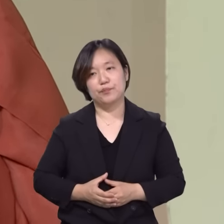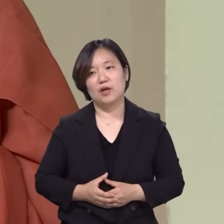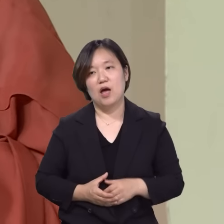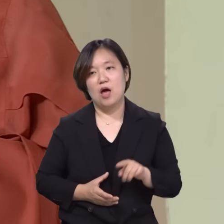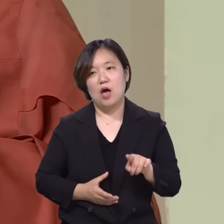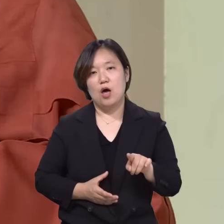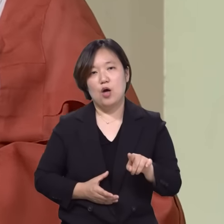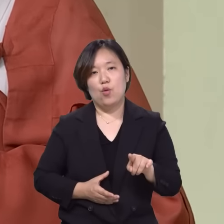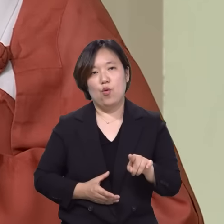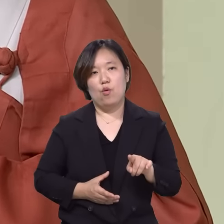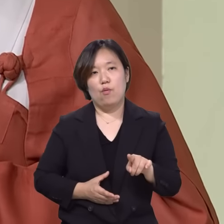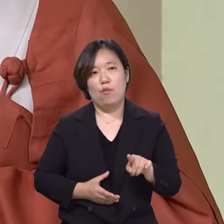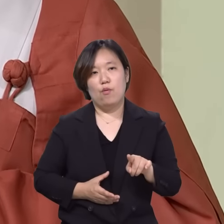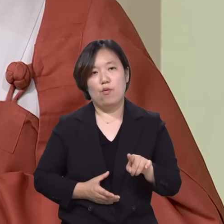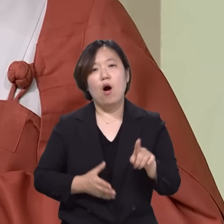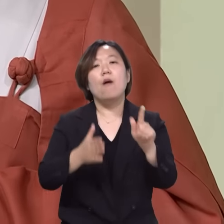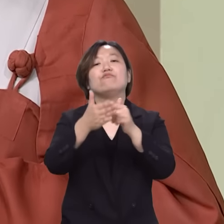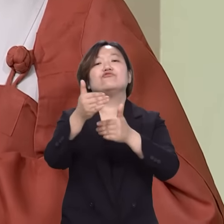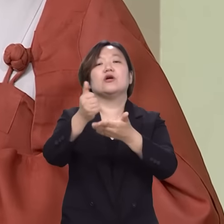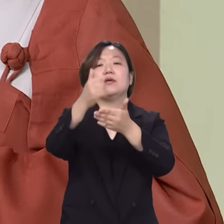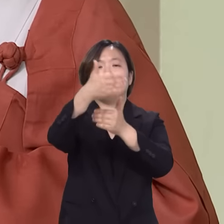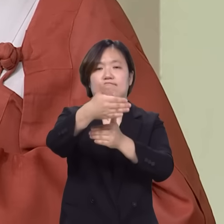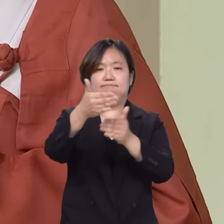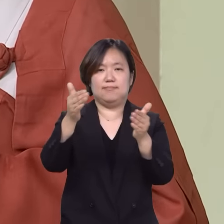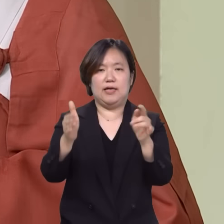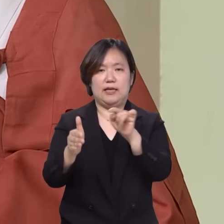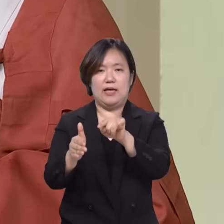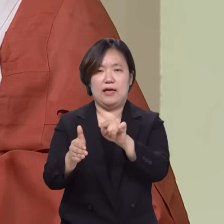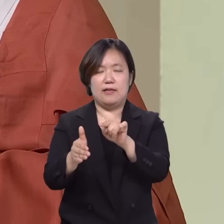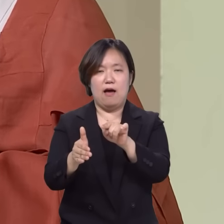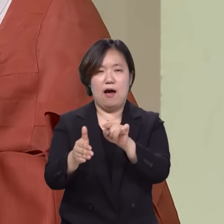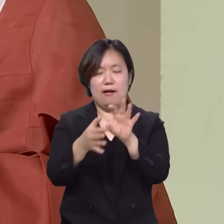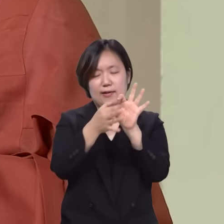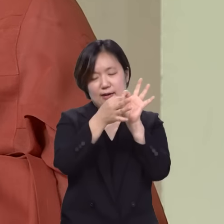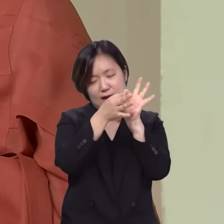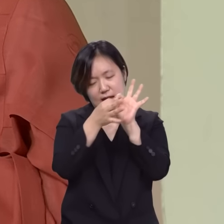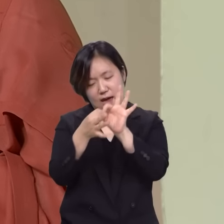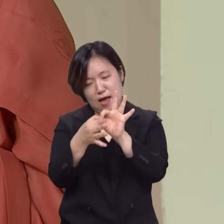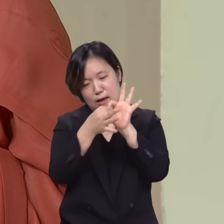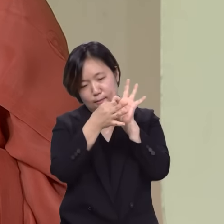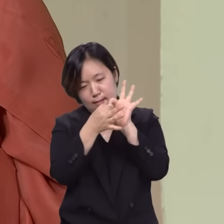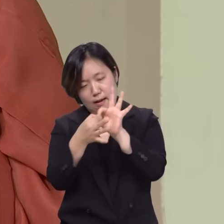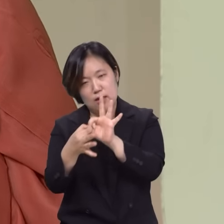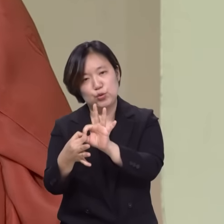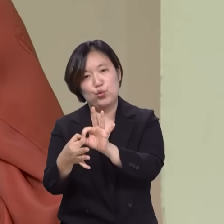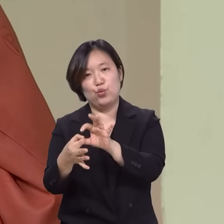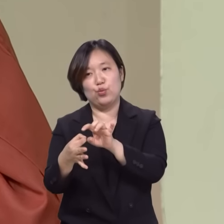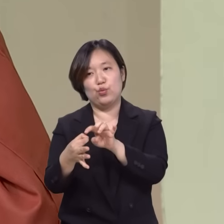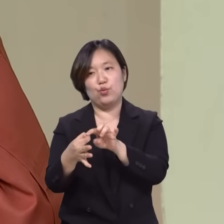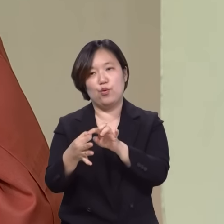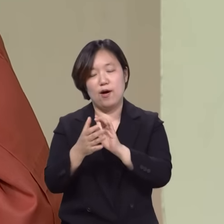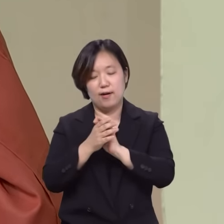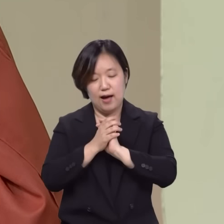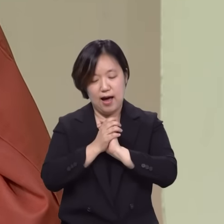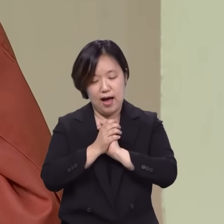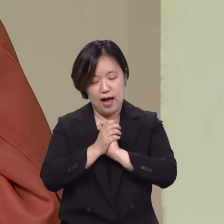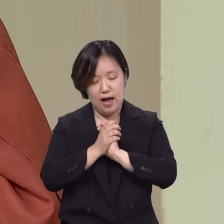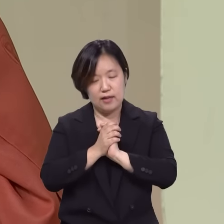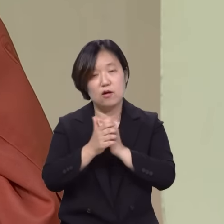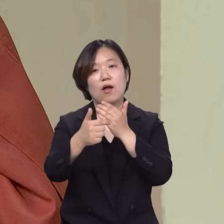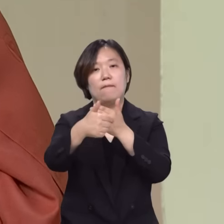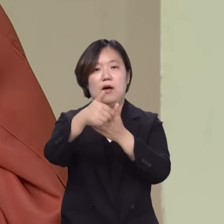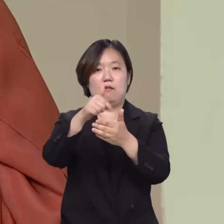오로지 법당에서 하염없이 하염없이 몇 시간 동안 하염없이 하염없이 간절하게